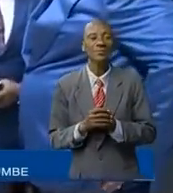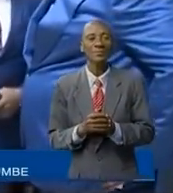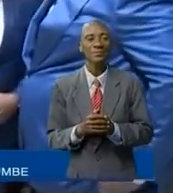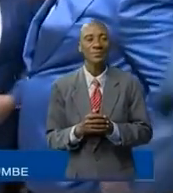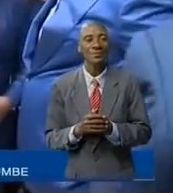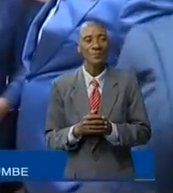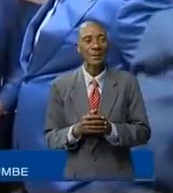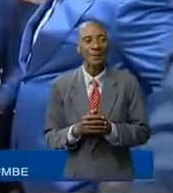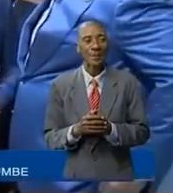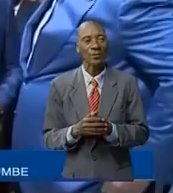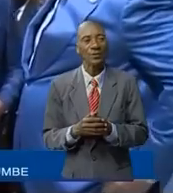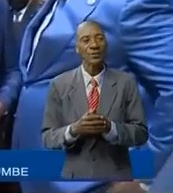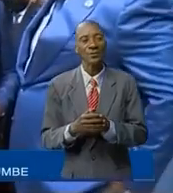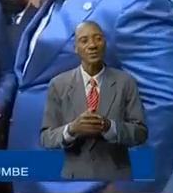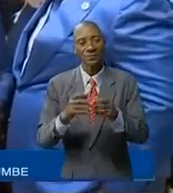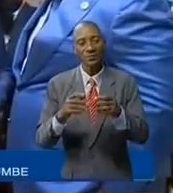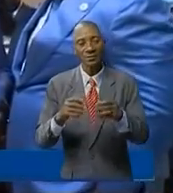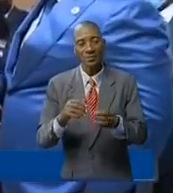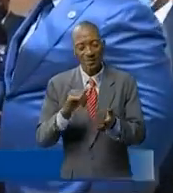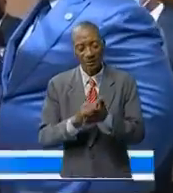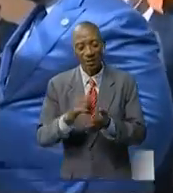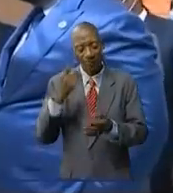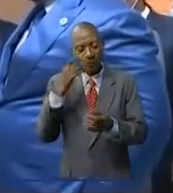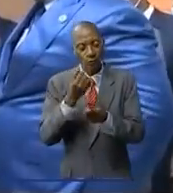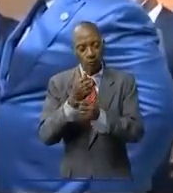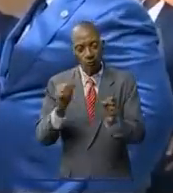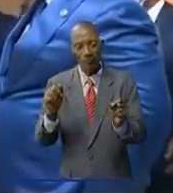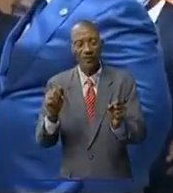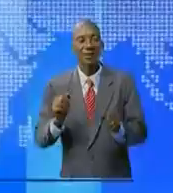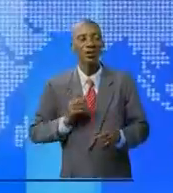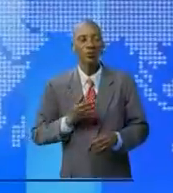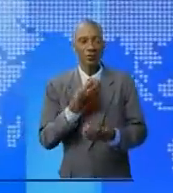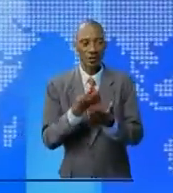celle d'assurer la promotion des exportations des produits made in Congo.